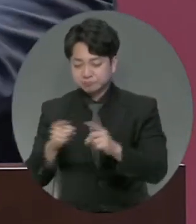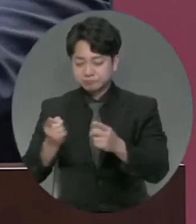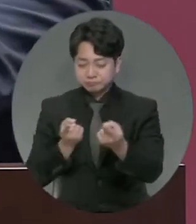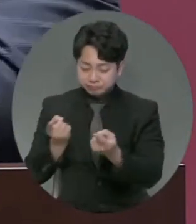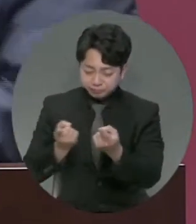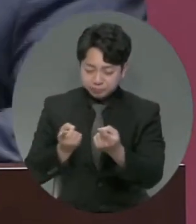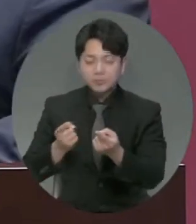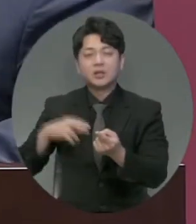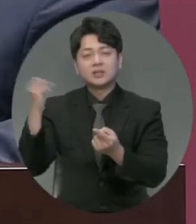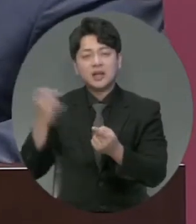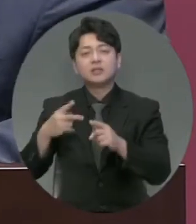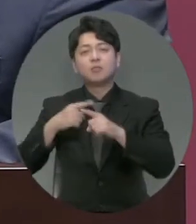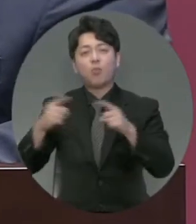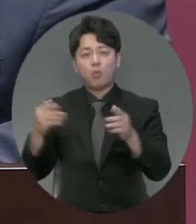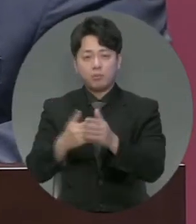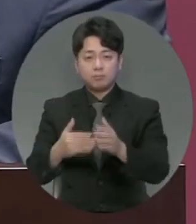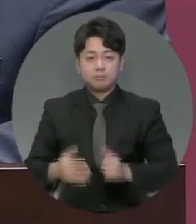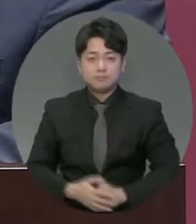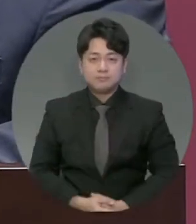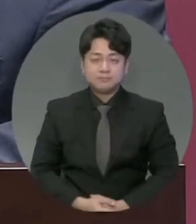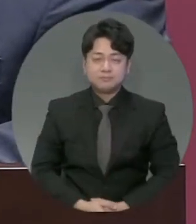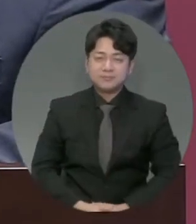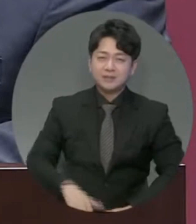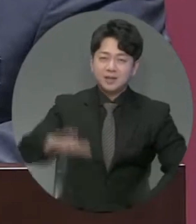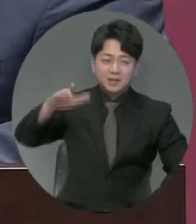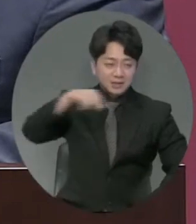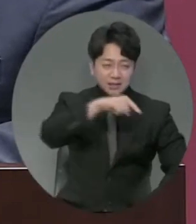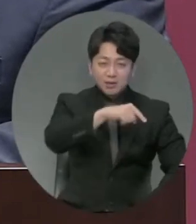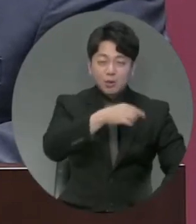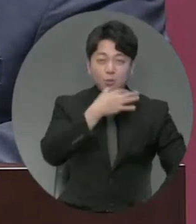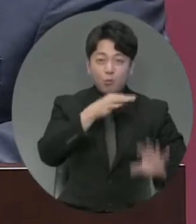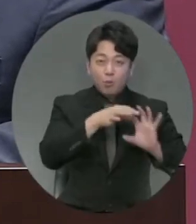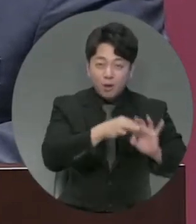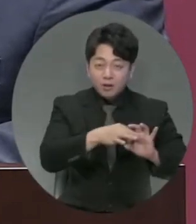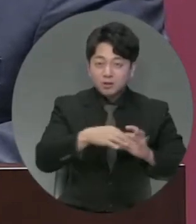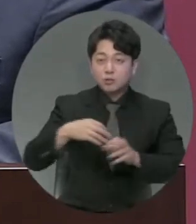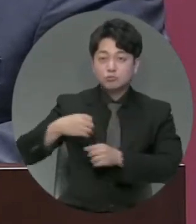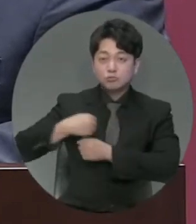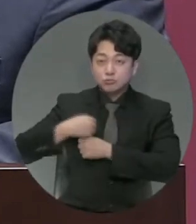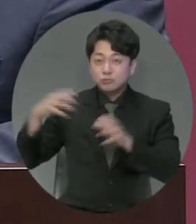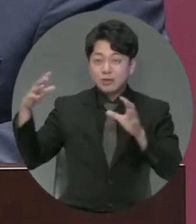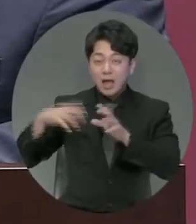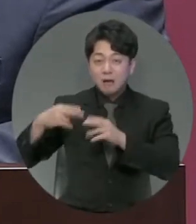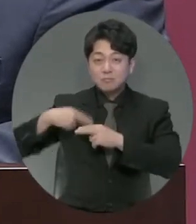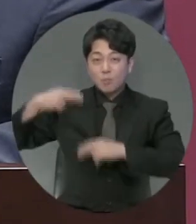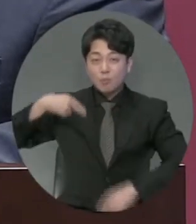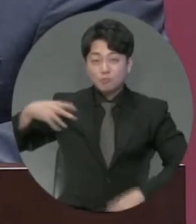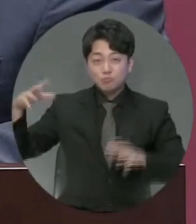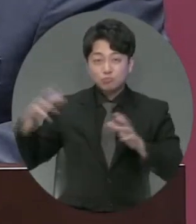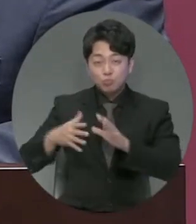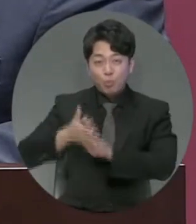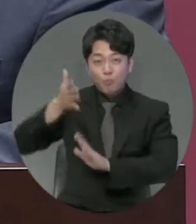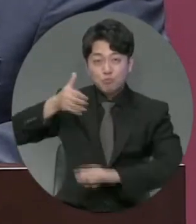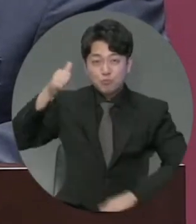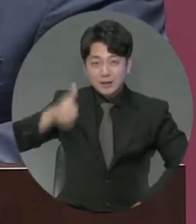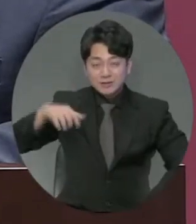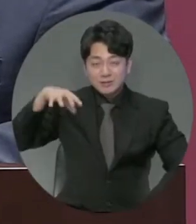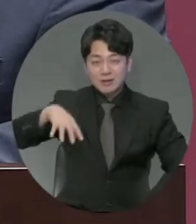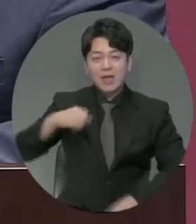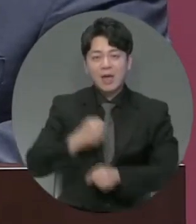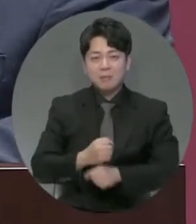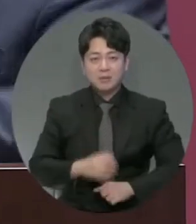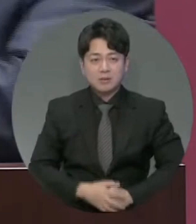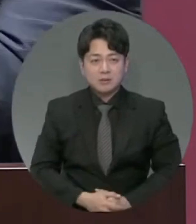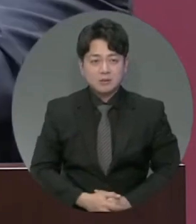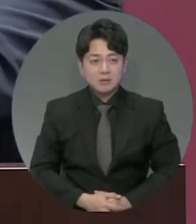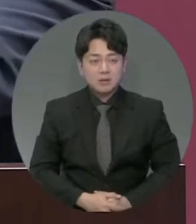겁니다. 북한과 관련된 것은 정보본부에서 예. 합니다. 예, 그렇습니다. 장관님 그거 정책실에서 하는 거 아니잖아요. 그것은 정보본부와 정책실이 같이